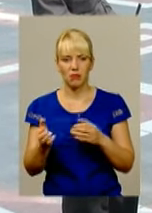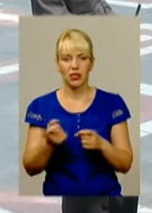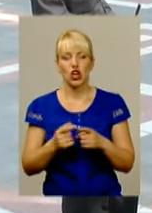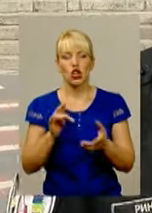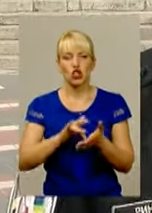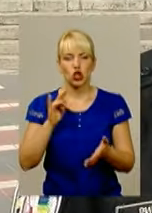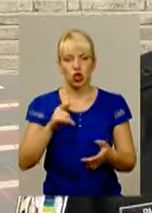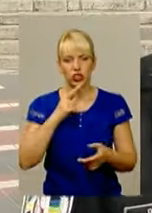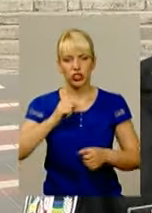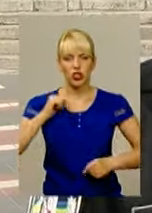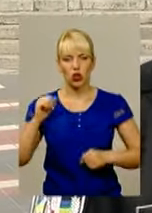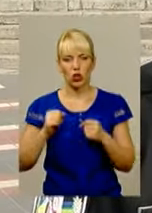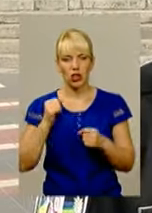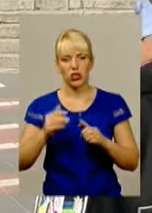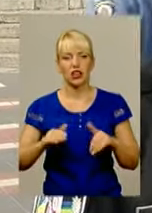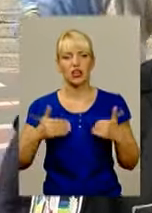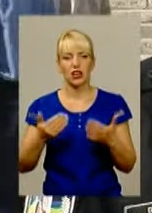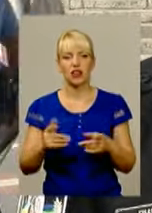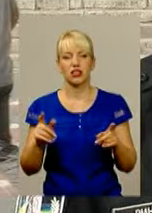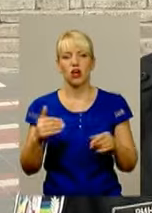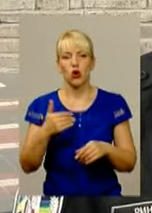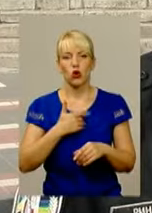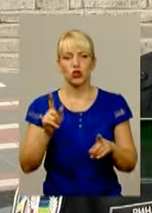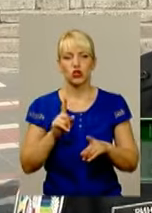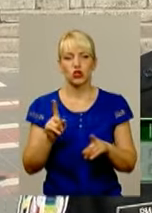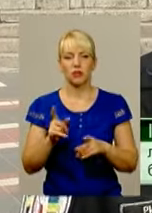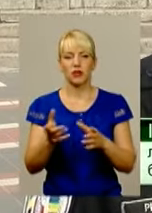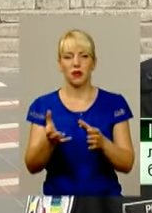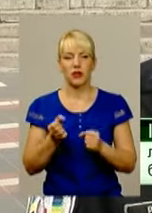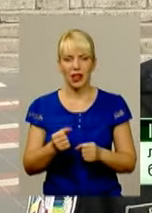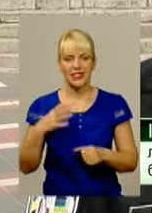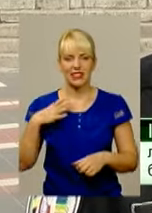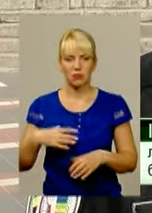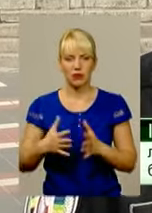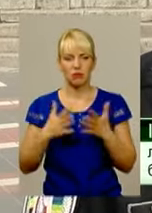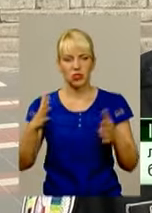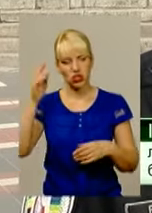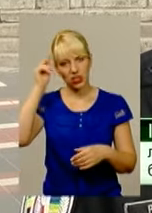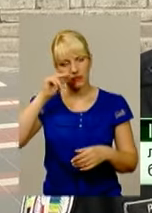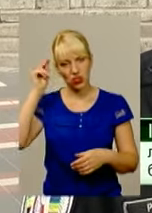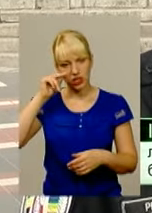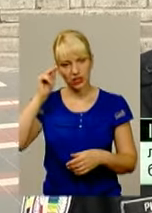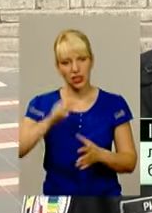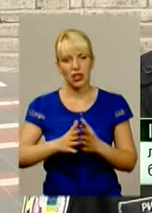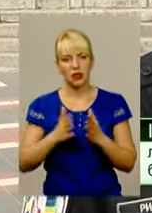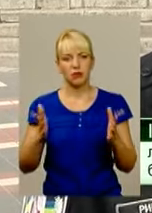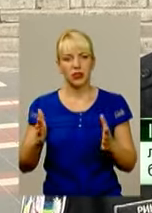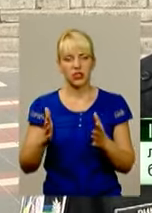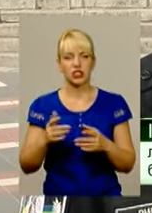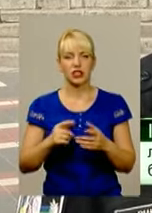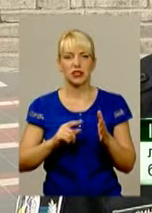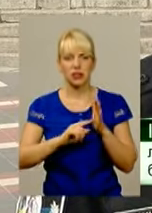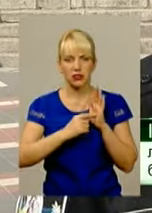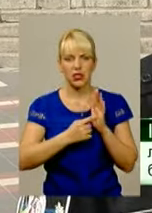колегам радять. Хочу їм порадити, щоб набрались терпіння, більше навчались, більше прилагали